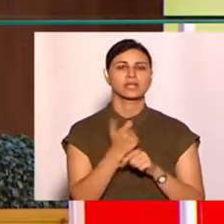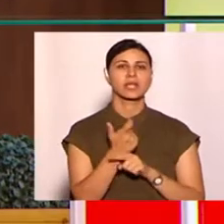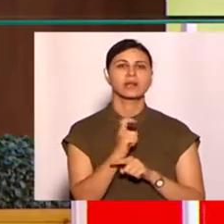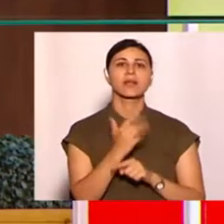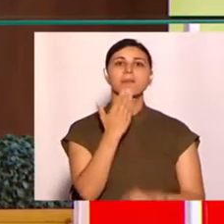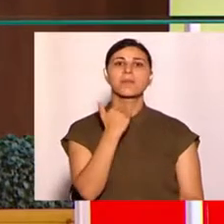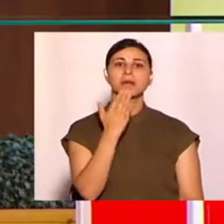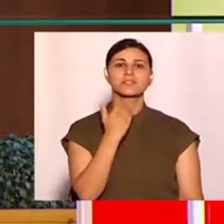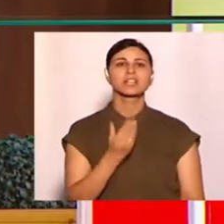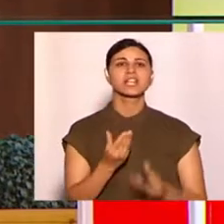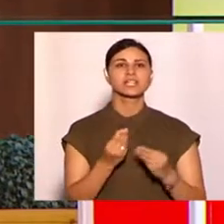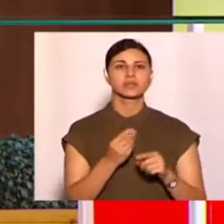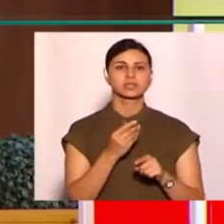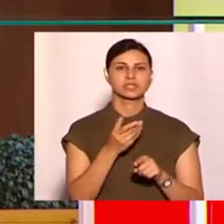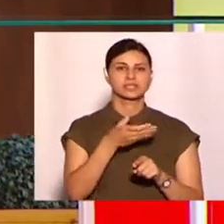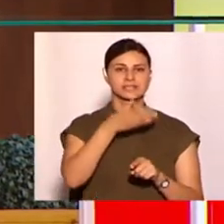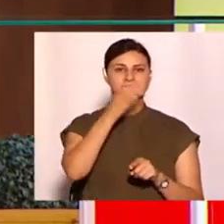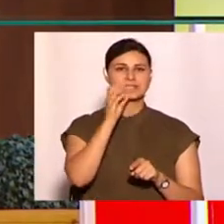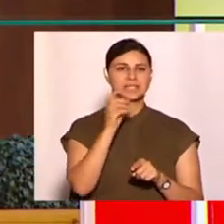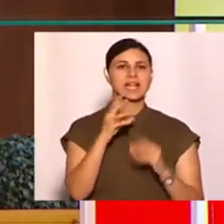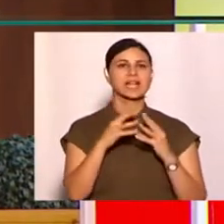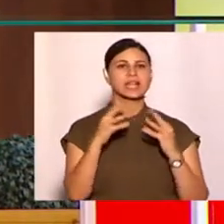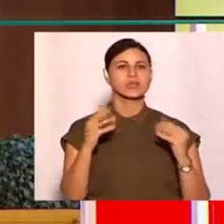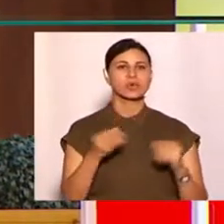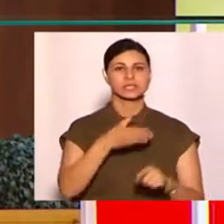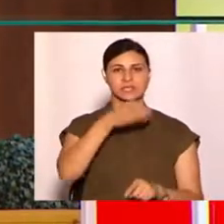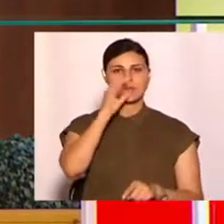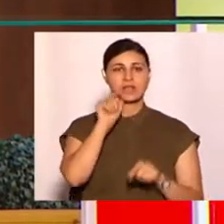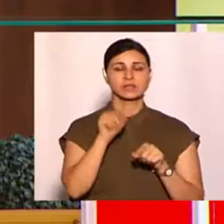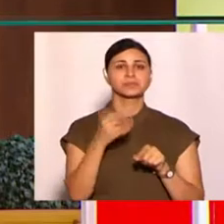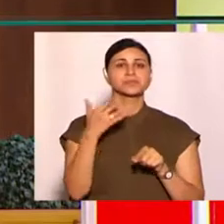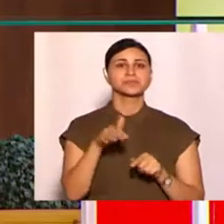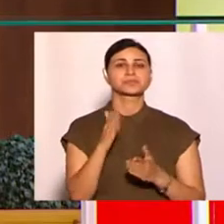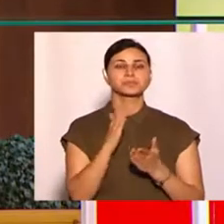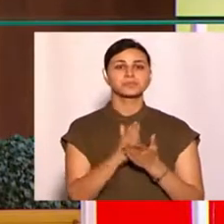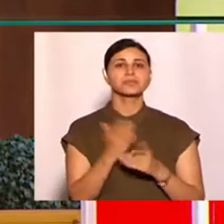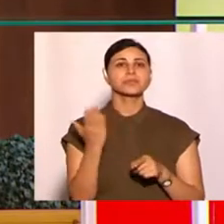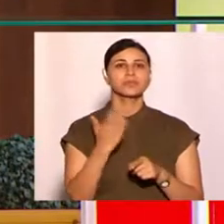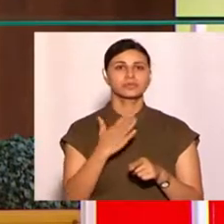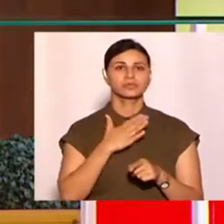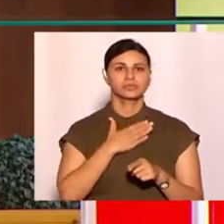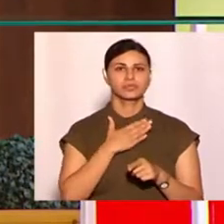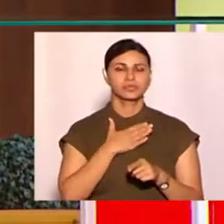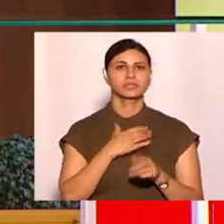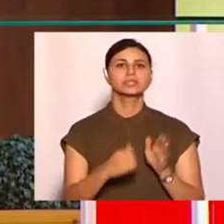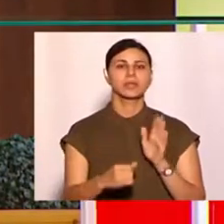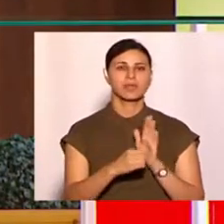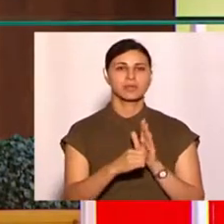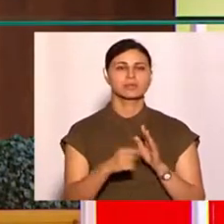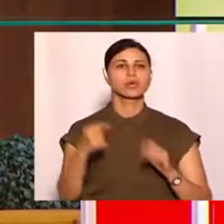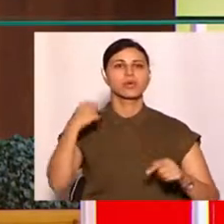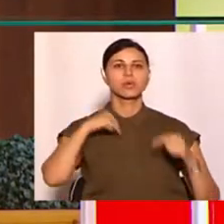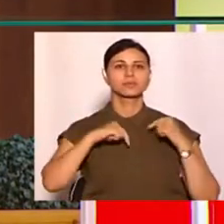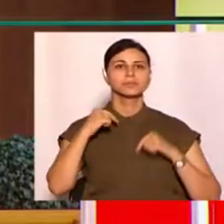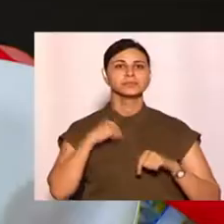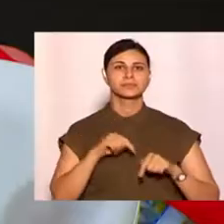ვიღებთ ლიმონის წვენს და ლიმონის წვენი წყალში უკვე არის ზუსტად ის ტუტე რეაქცია, რომელიც თქვენ დაგეხმარებათ